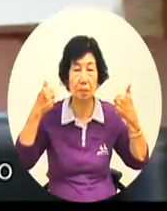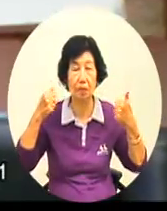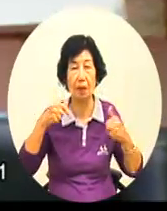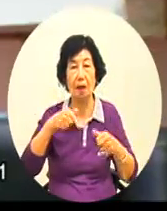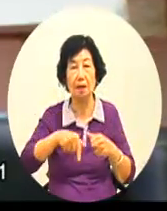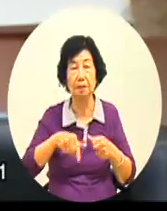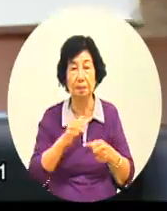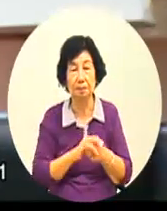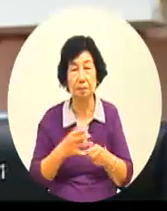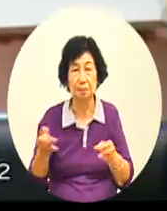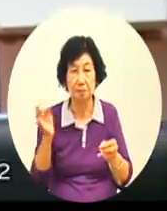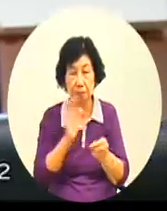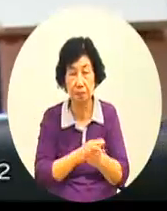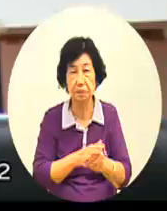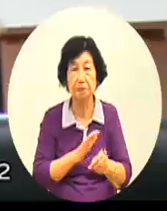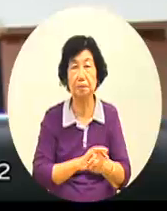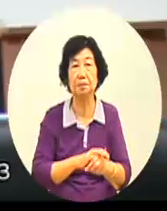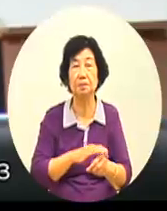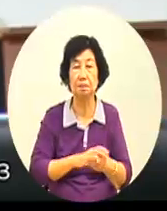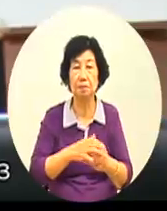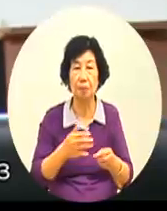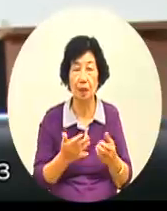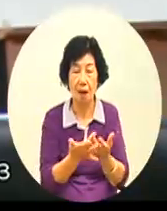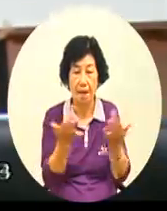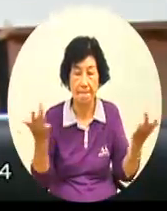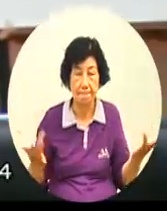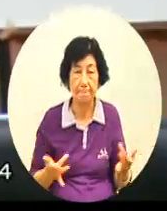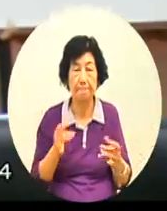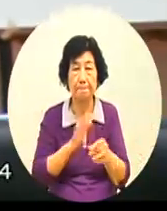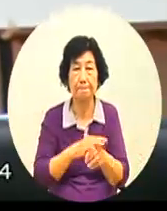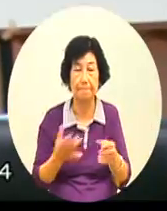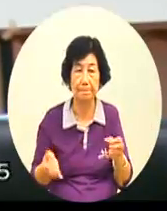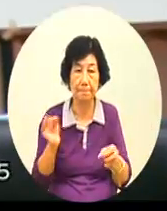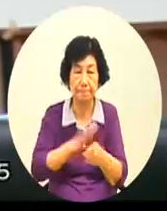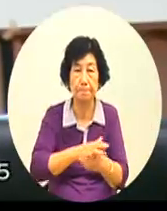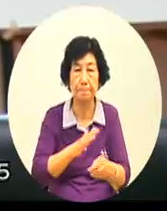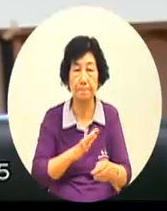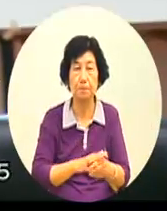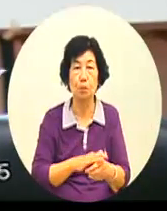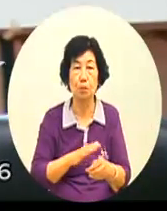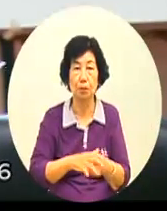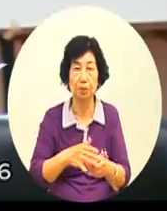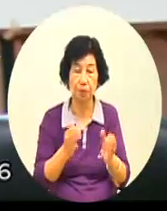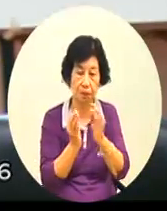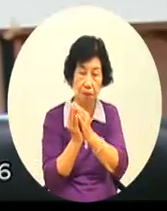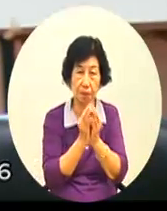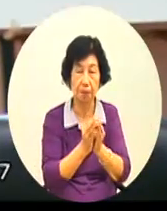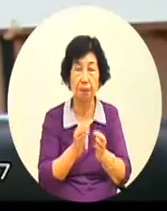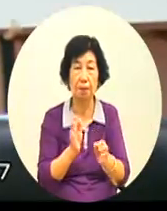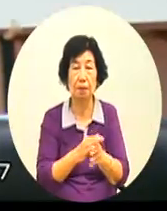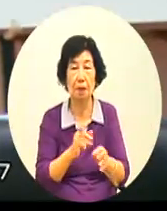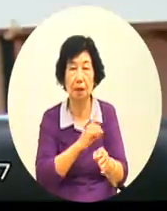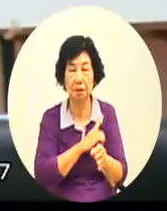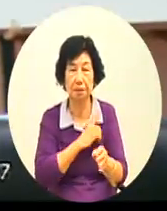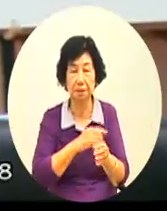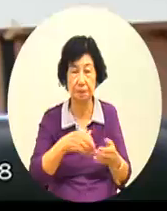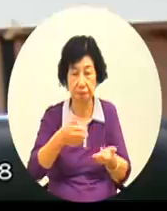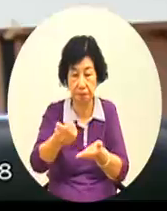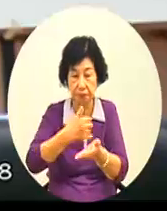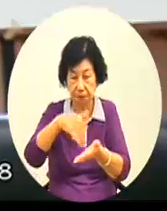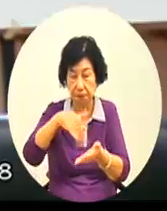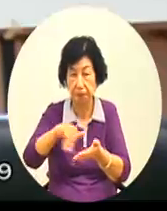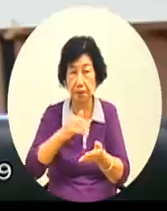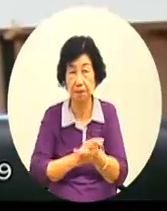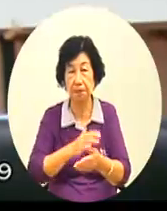助多少？桃园区公所本身编列的天籁活动的经费加起来总共